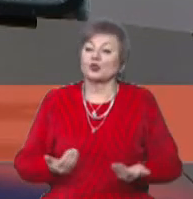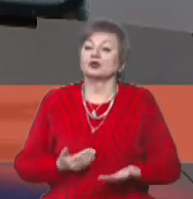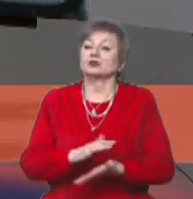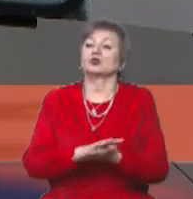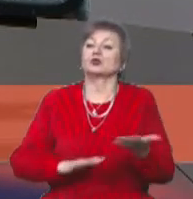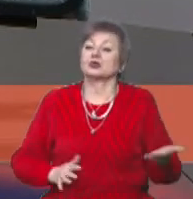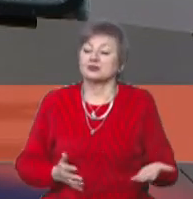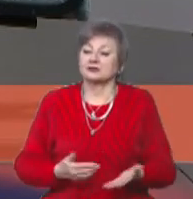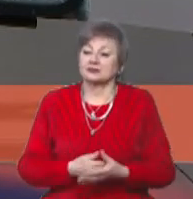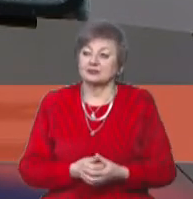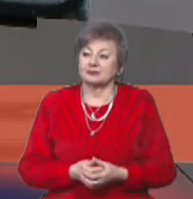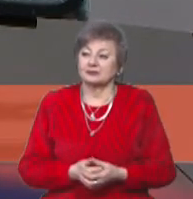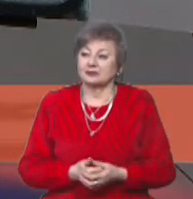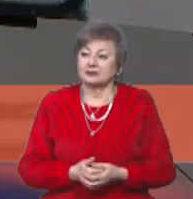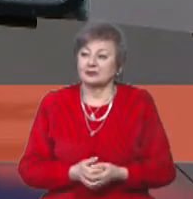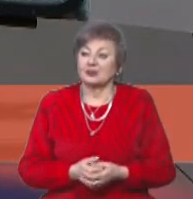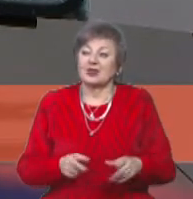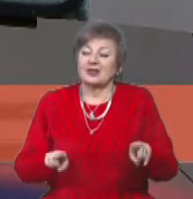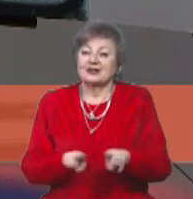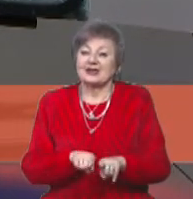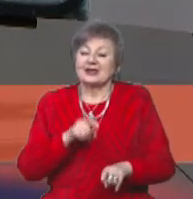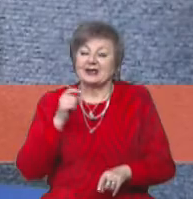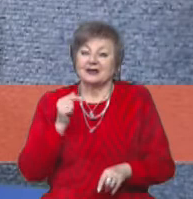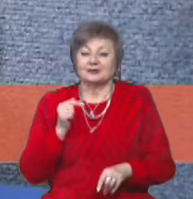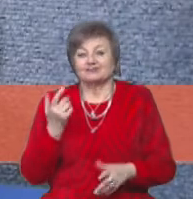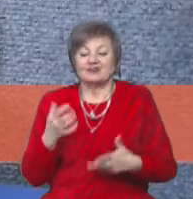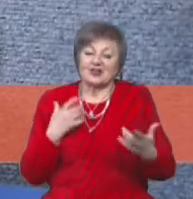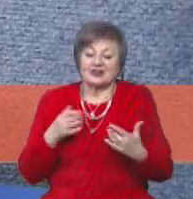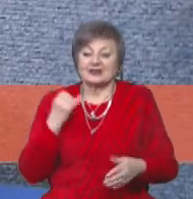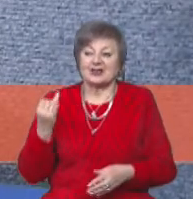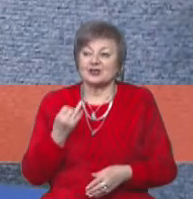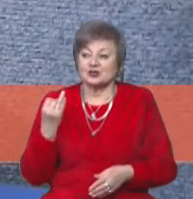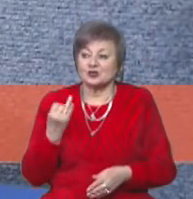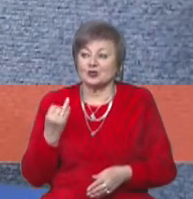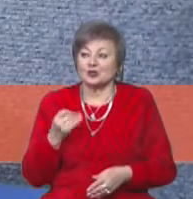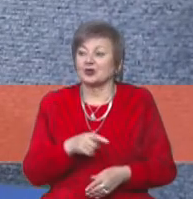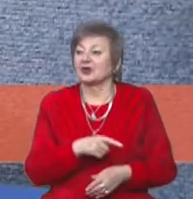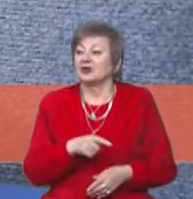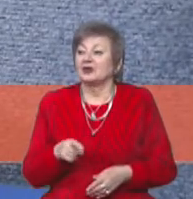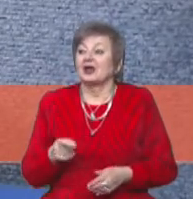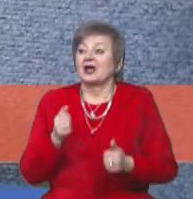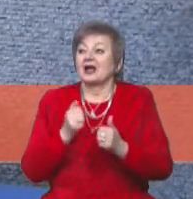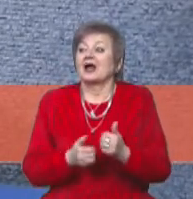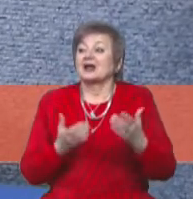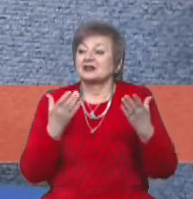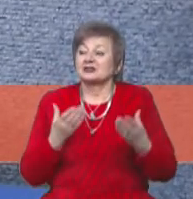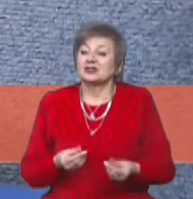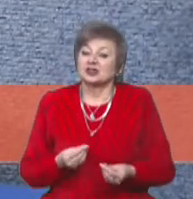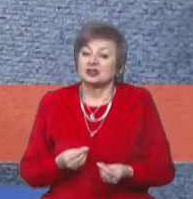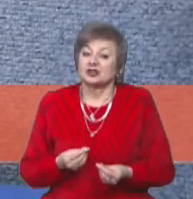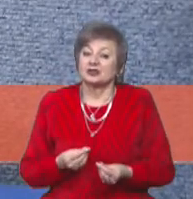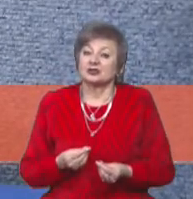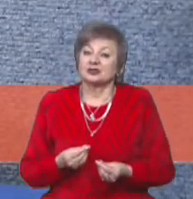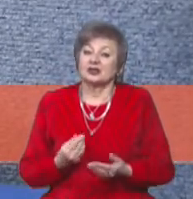поранена кобила. Такі зворушливі історії. Я розумію, що ви це спостерігаєте протягом доби щодня. Ну, звісно, так. Давайте,